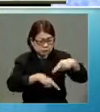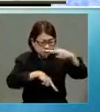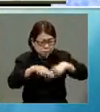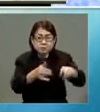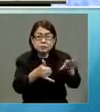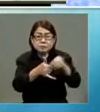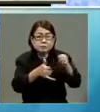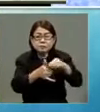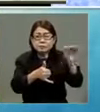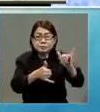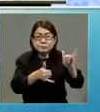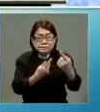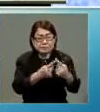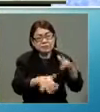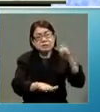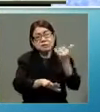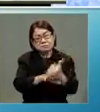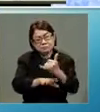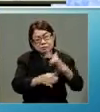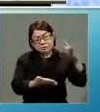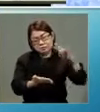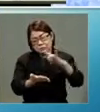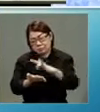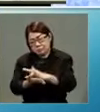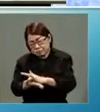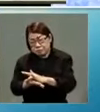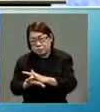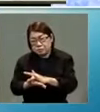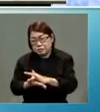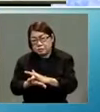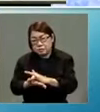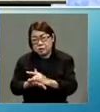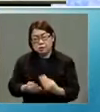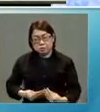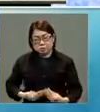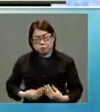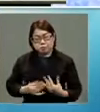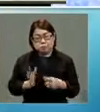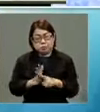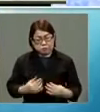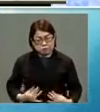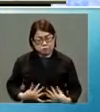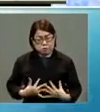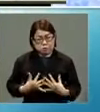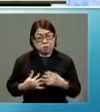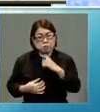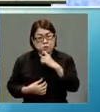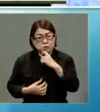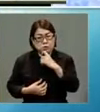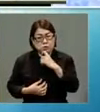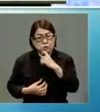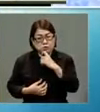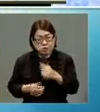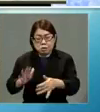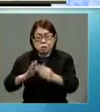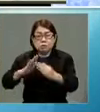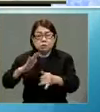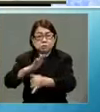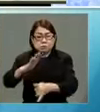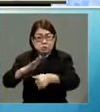อที่นี่นะครับเพราะฉะนั้นระยะเวลาของการฟักตัวฟักเชื้อของเชื้อโรคนี้ใช้เวลาอยู่พอสมควรนะครับนี่กลับม